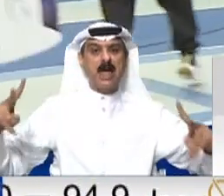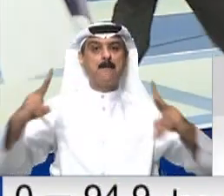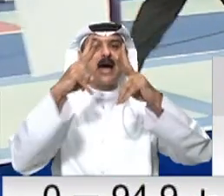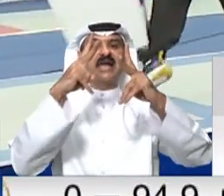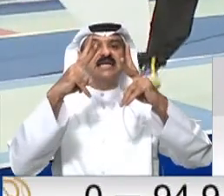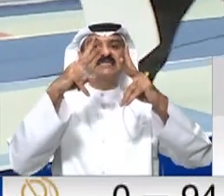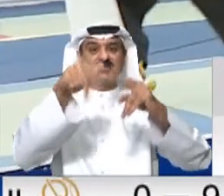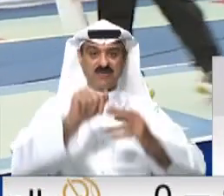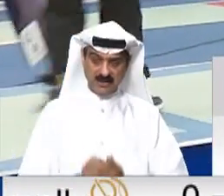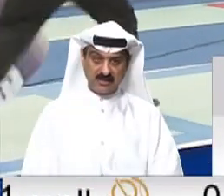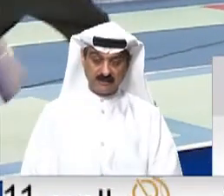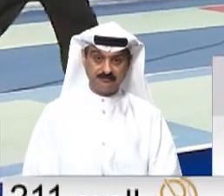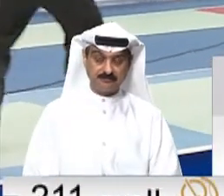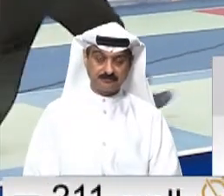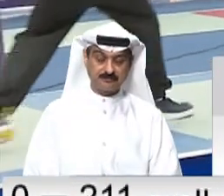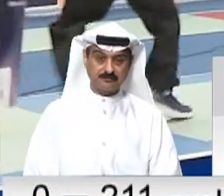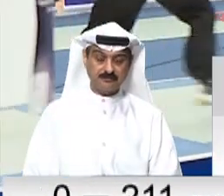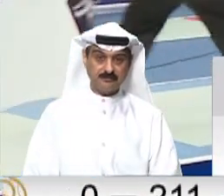باريس.